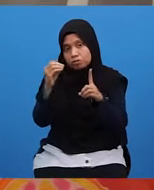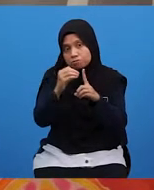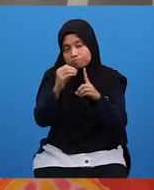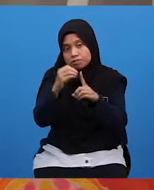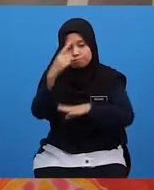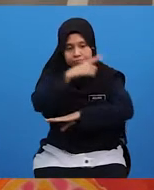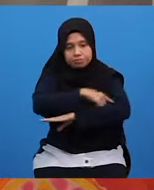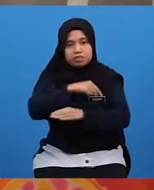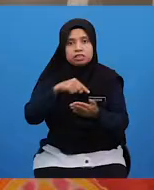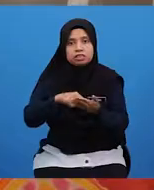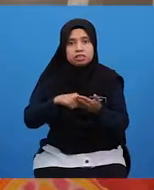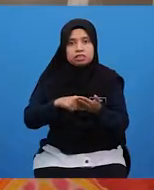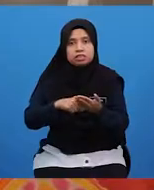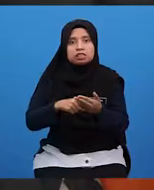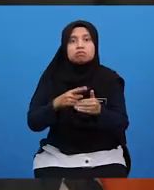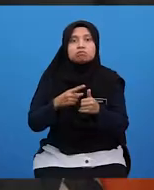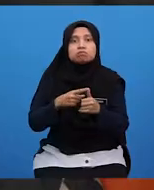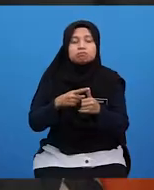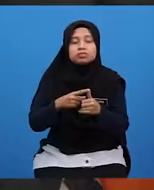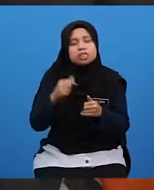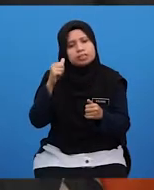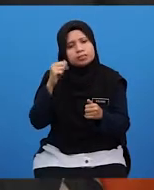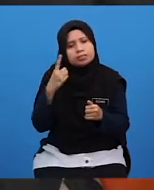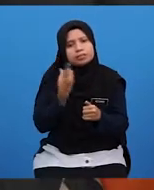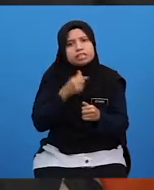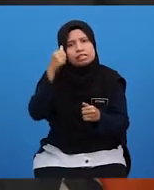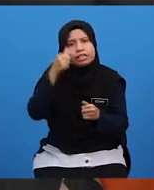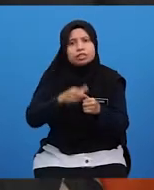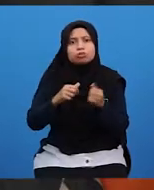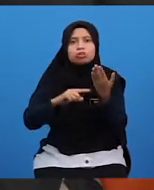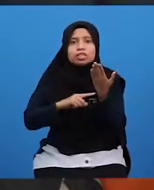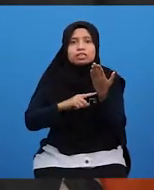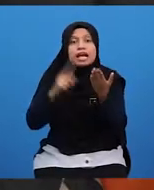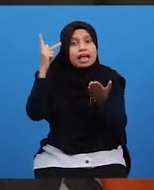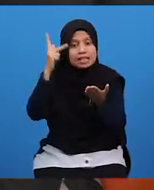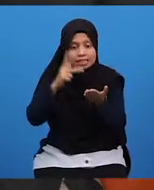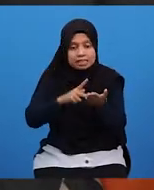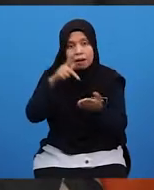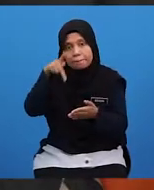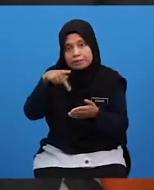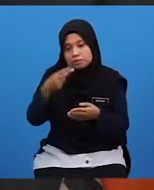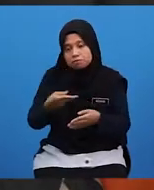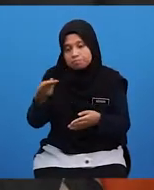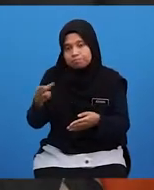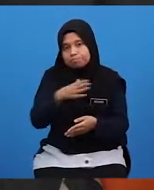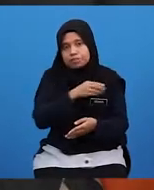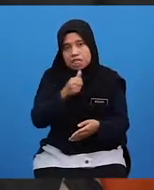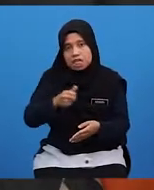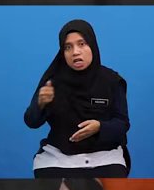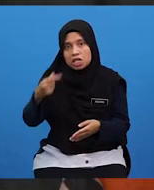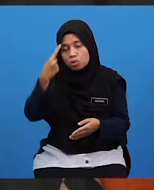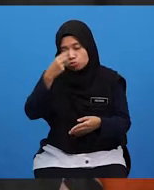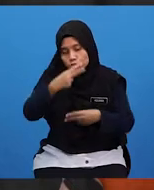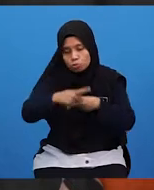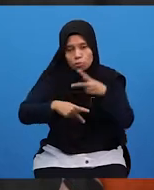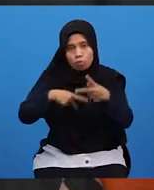ini, iaitu kita imbas kembali, mengenal pasti bahan dan peralatan bagi